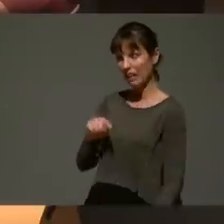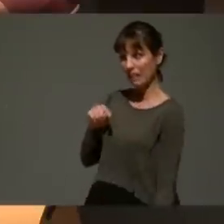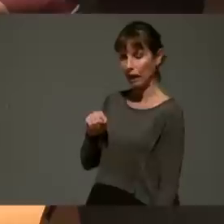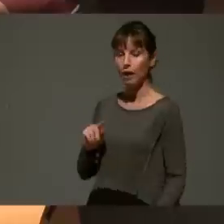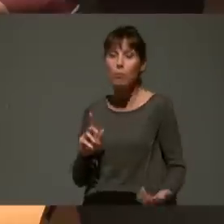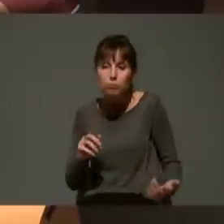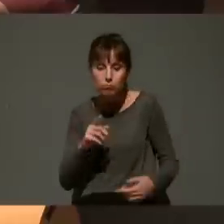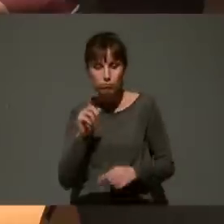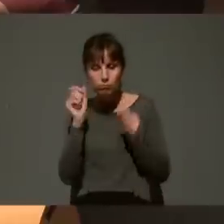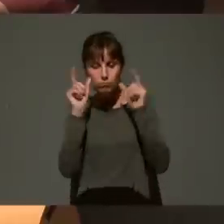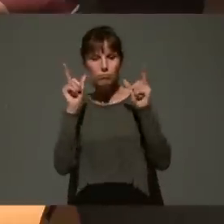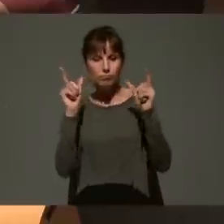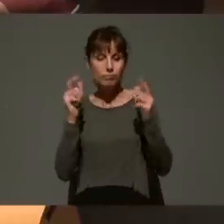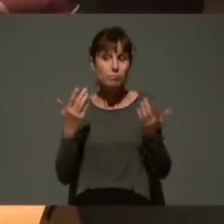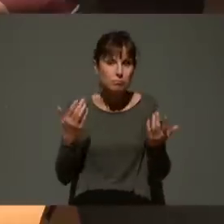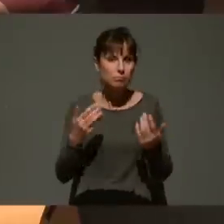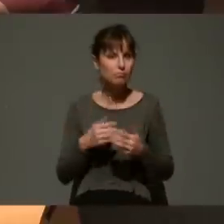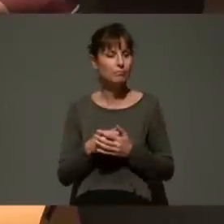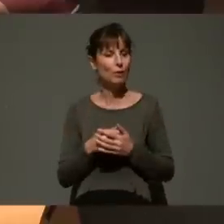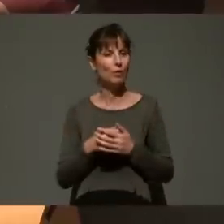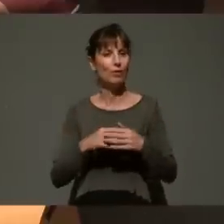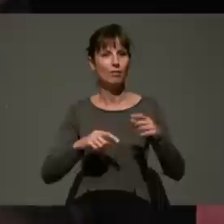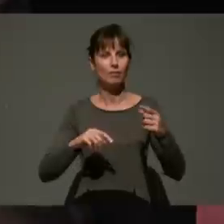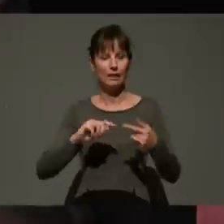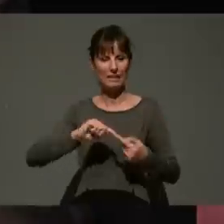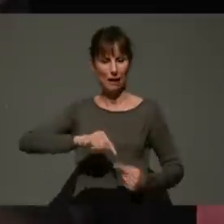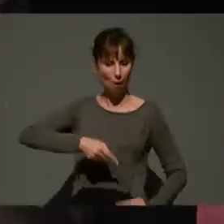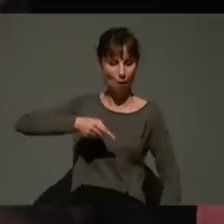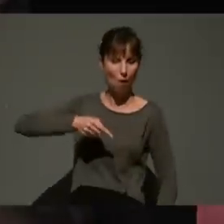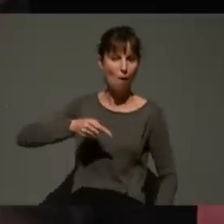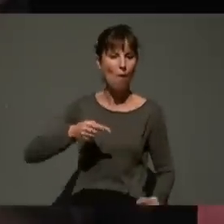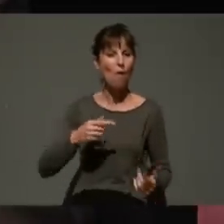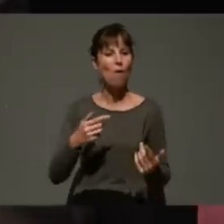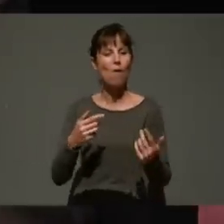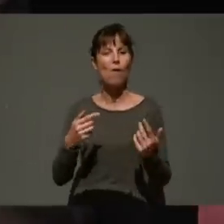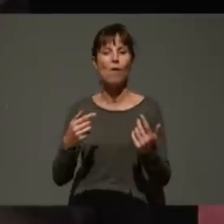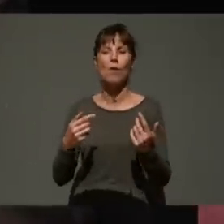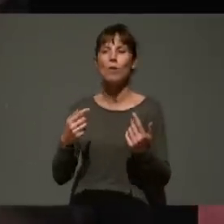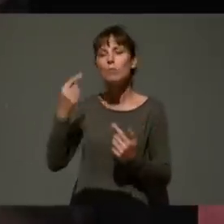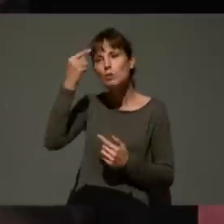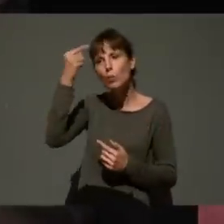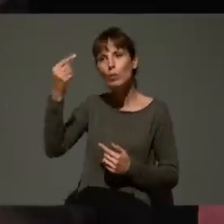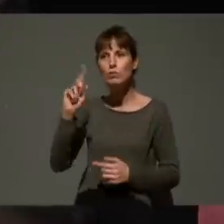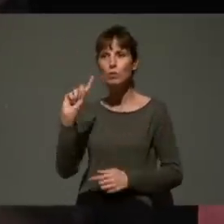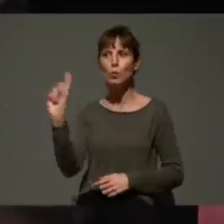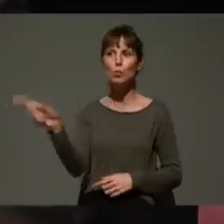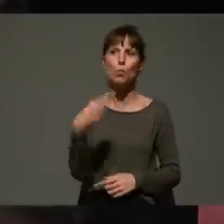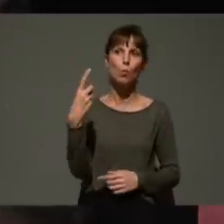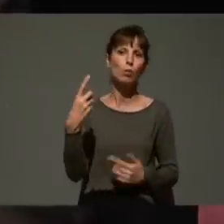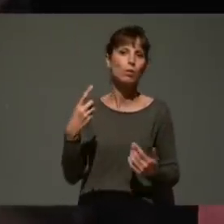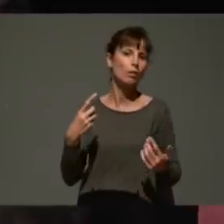Chacun peut vendre ce qu'il a envie de vendre. Vous savez, les étirements, je pense qu'on est tous